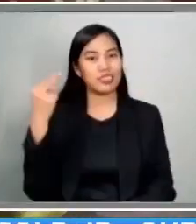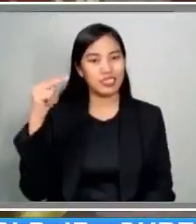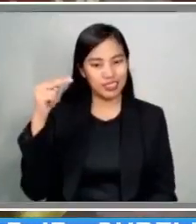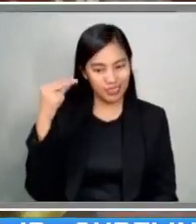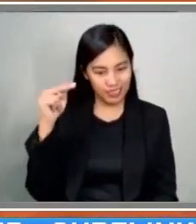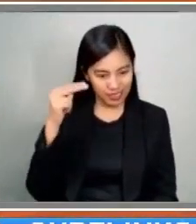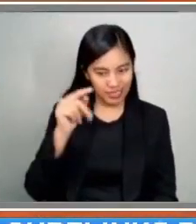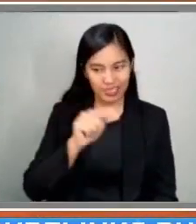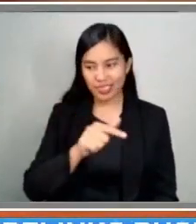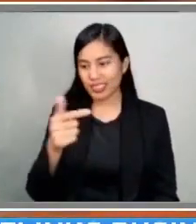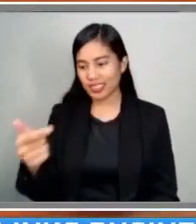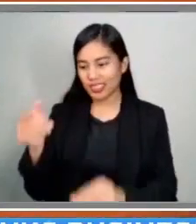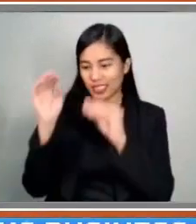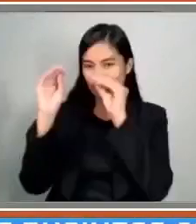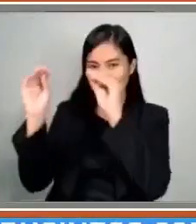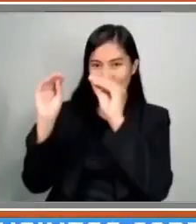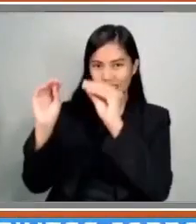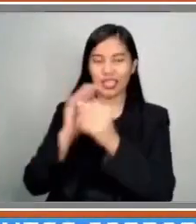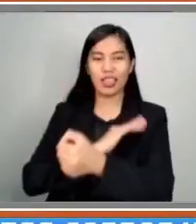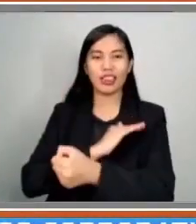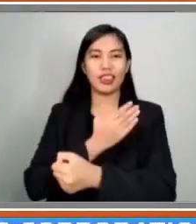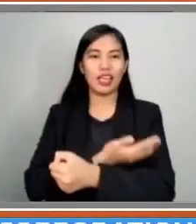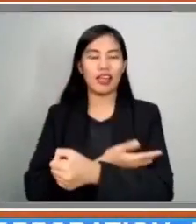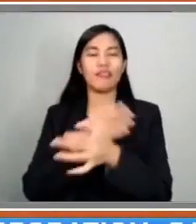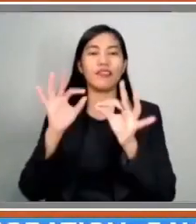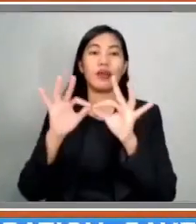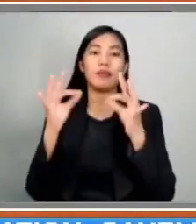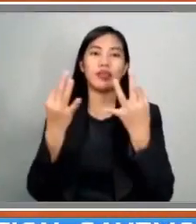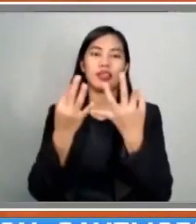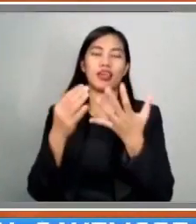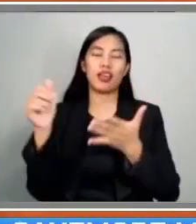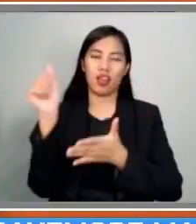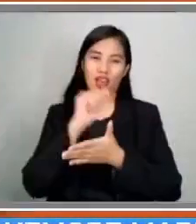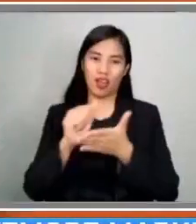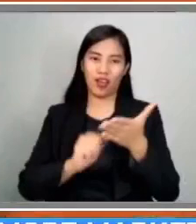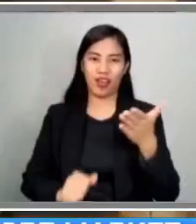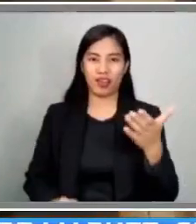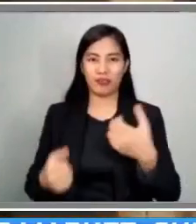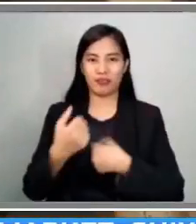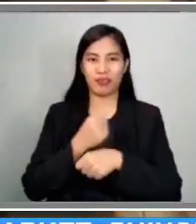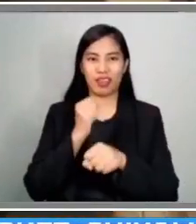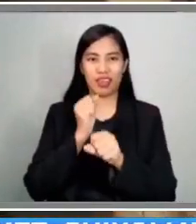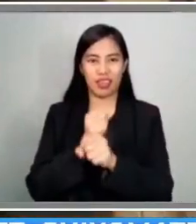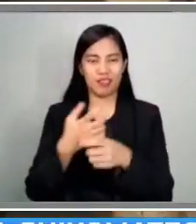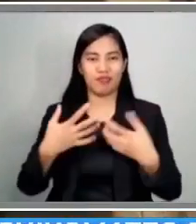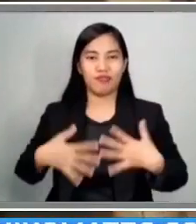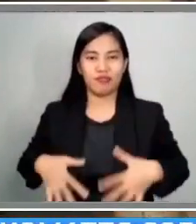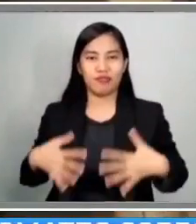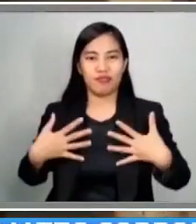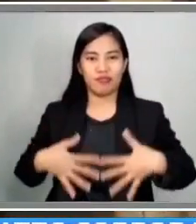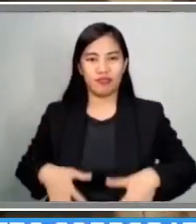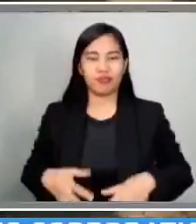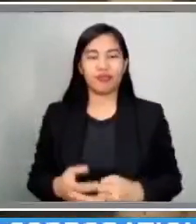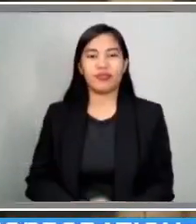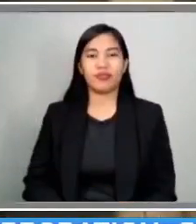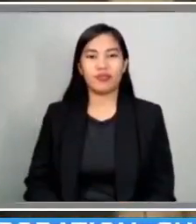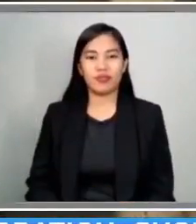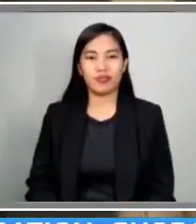anak. Para sa kanilang pamilya, obra ang paggawa ng gown at ang kanilang puhunan, ang kanilang mga